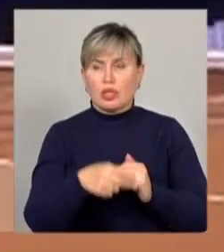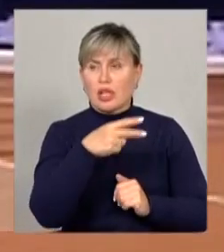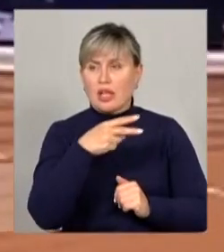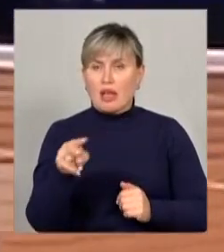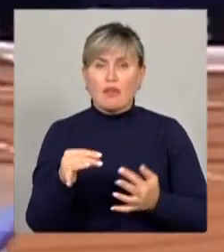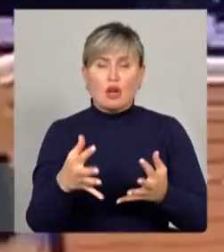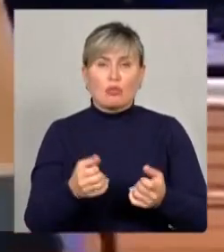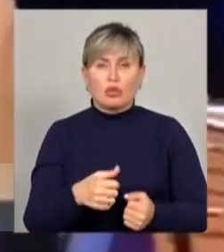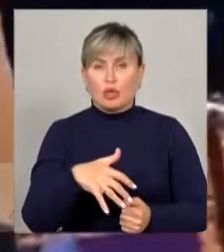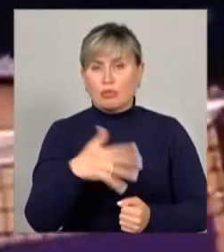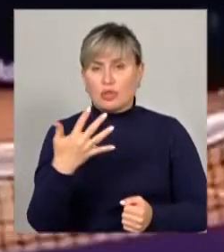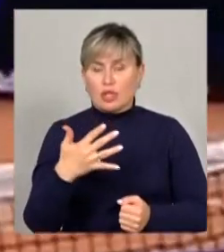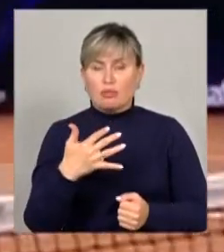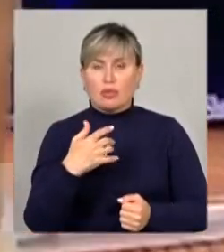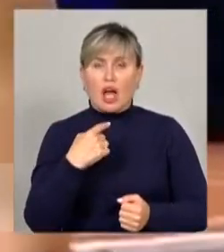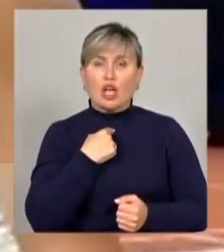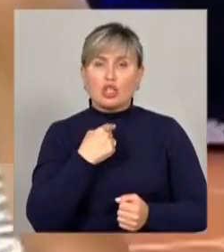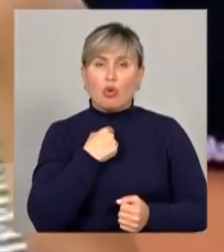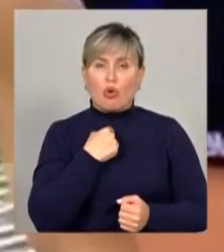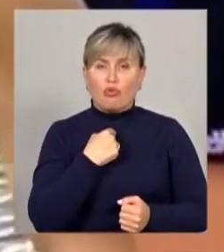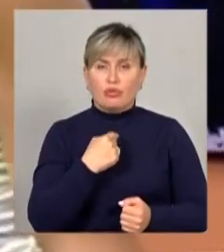получила 55 рейтинговых очков.